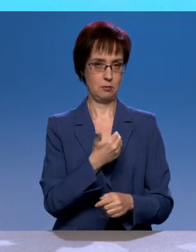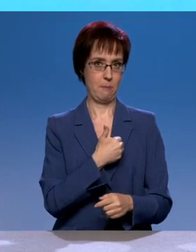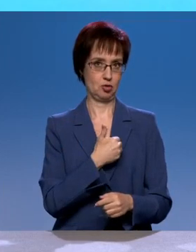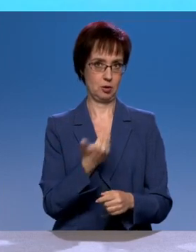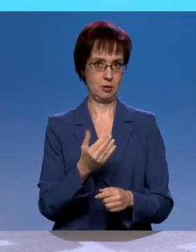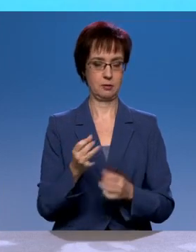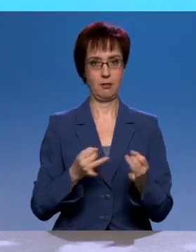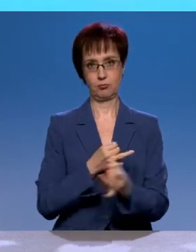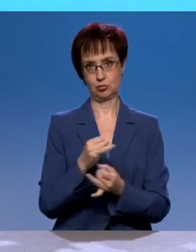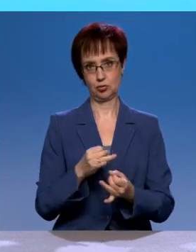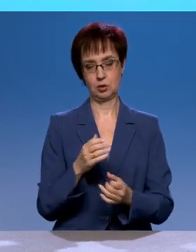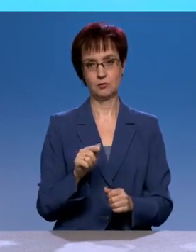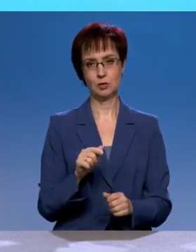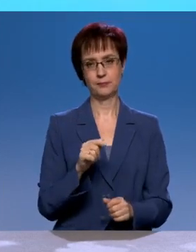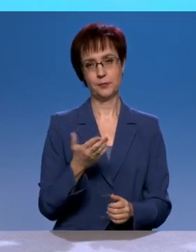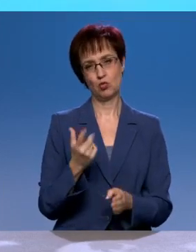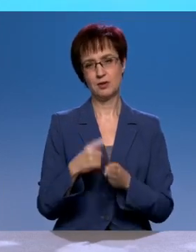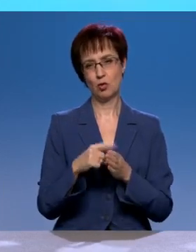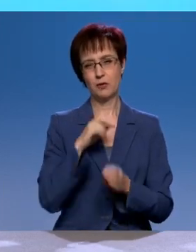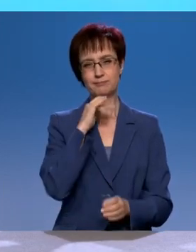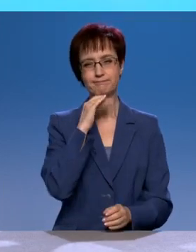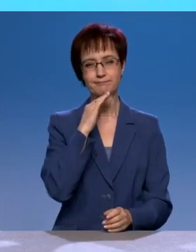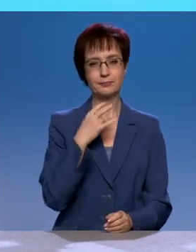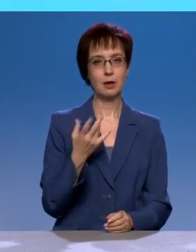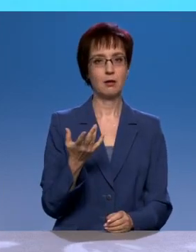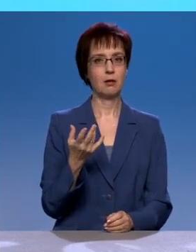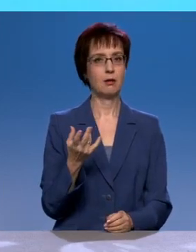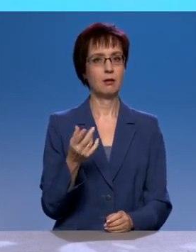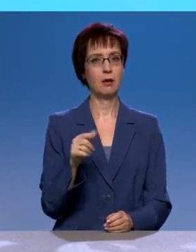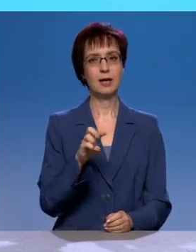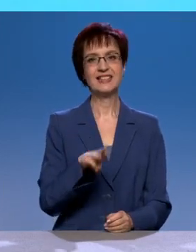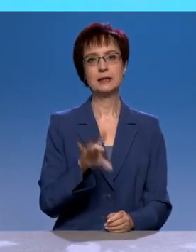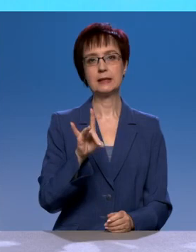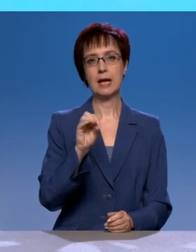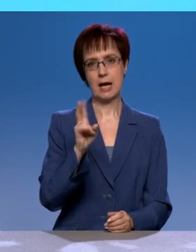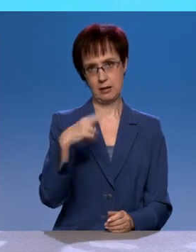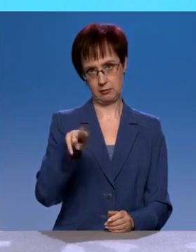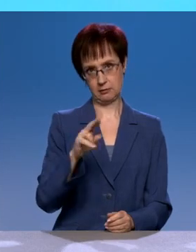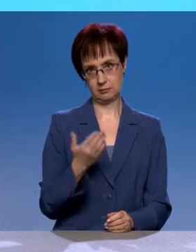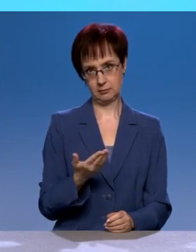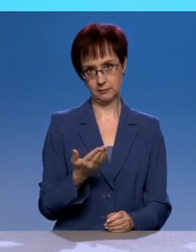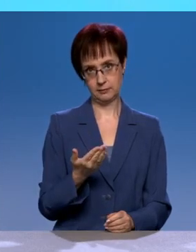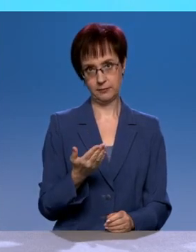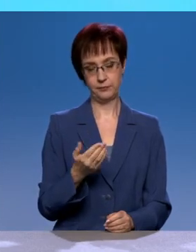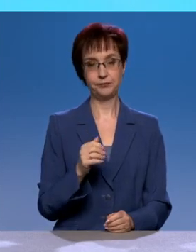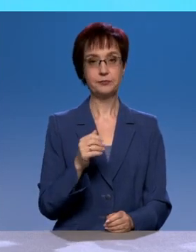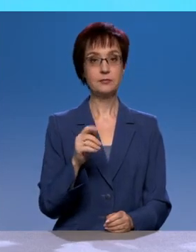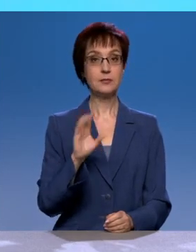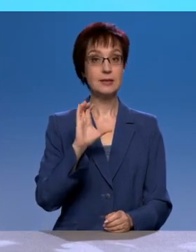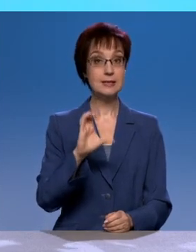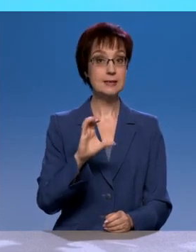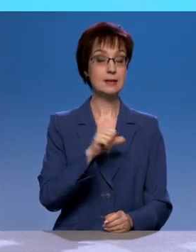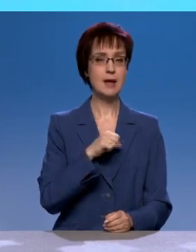же, дурацкое слово, но пока надо какой-то придумать вообще аналог. Это тренд, то, что называется. Потому что с первых эфиров